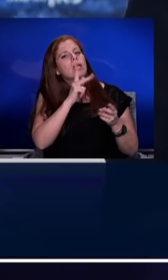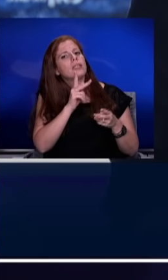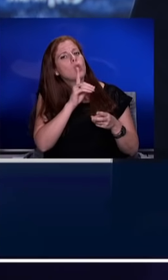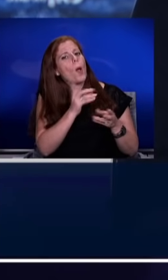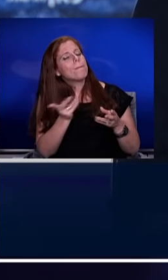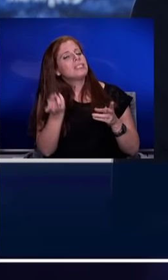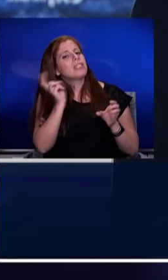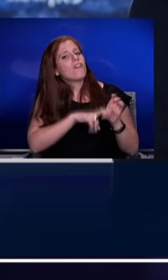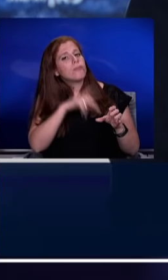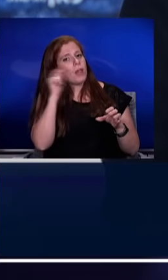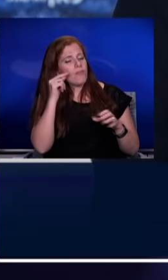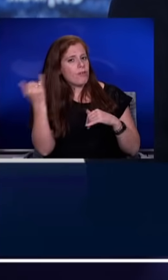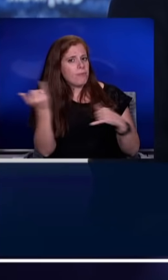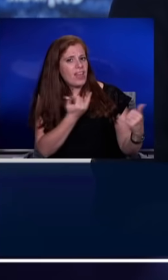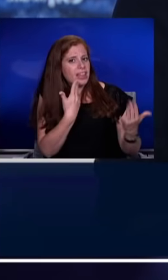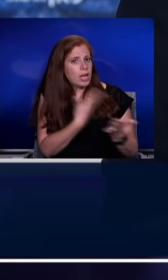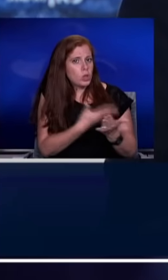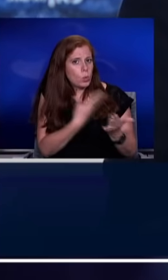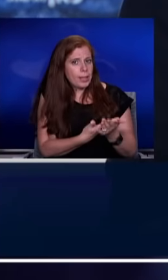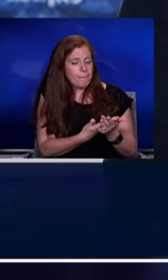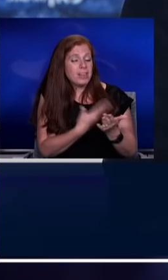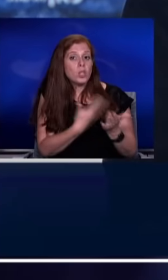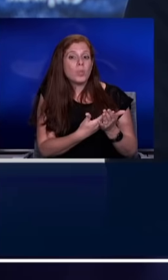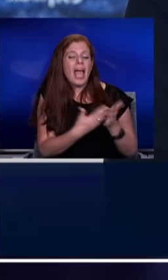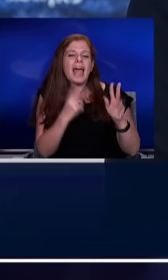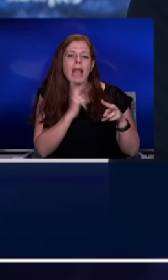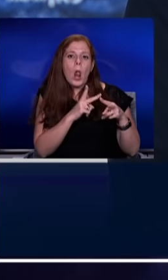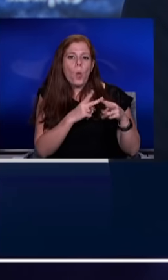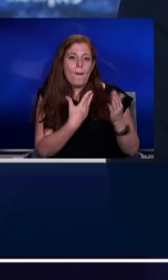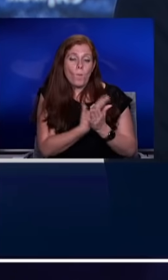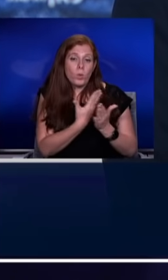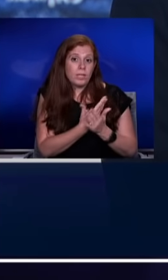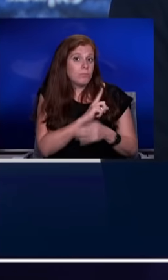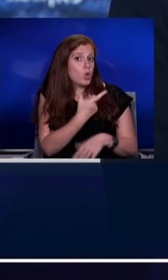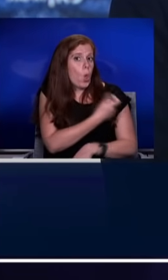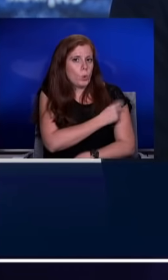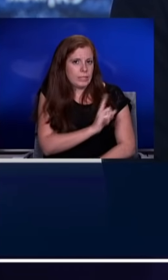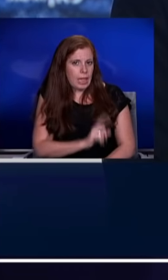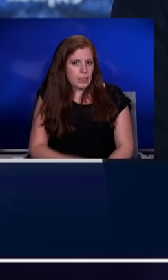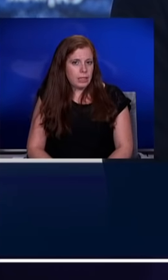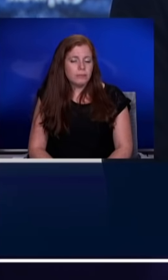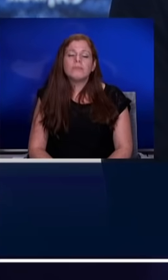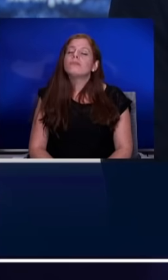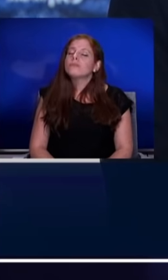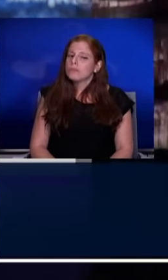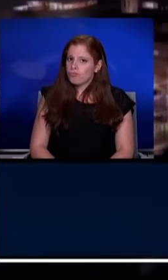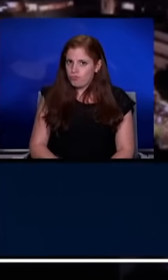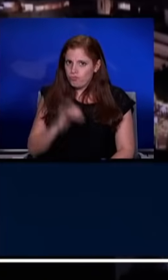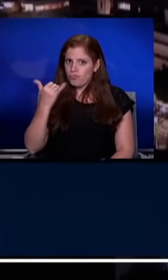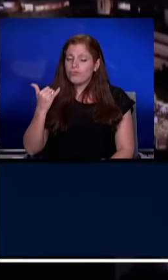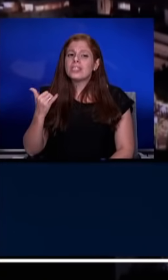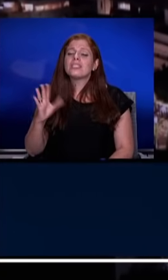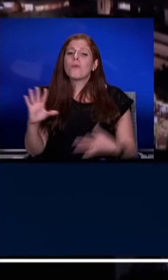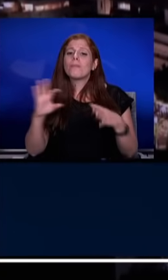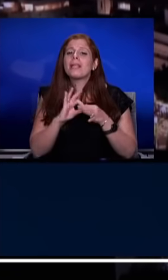מביאה ערב את הנתונים המעודכנים, נתוני התחלואה המעודכנים בקרב מי שלא חוסנו. נכון, זה מאוד מתחבר לדברים שאמר